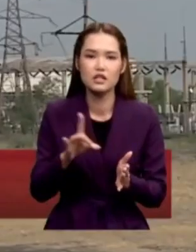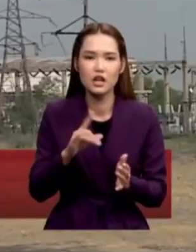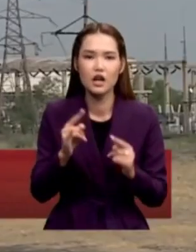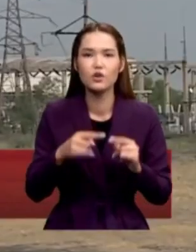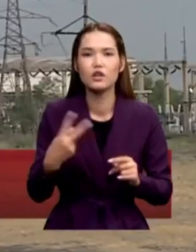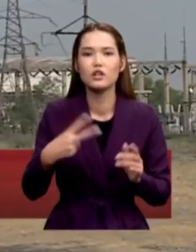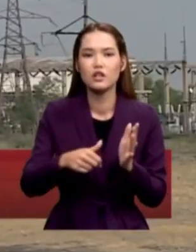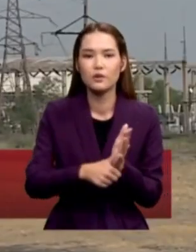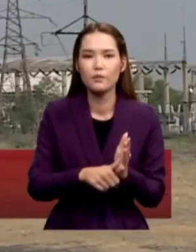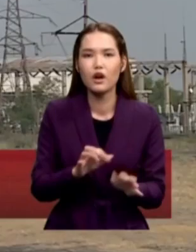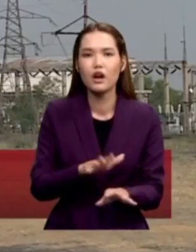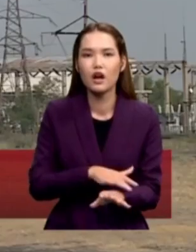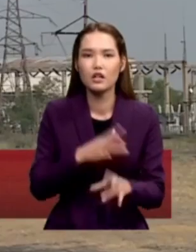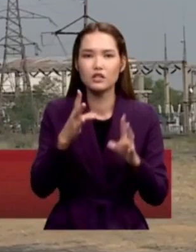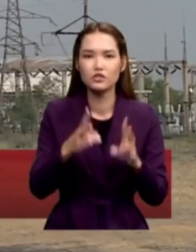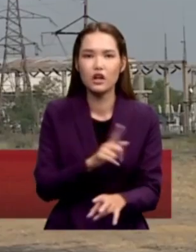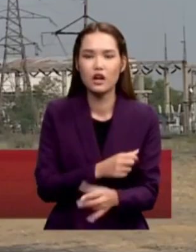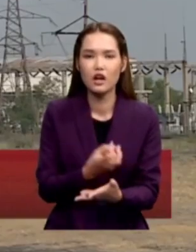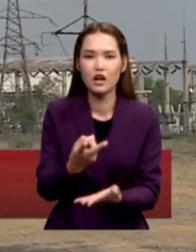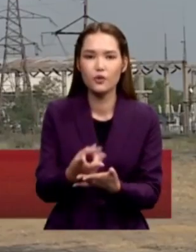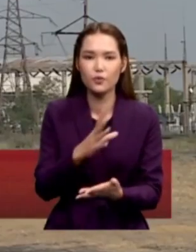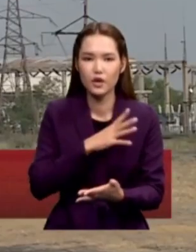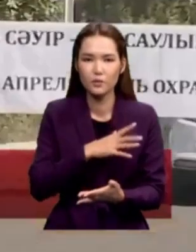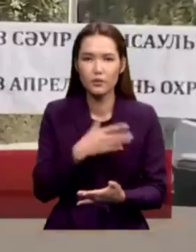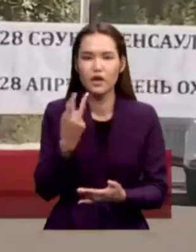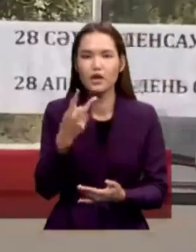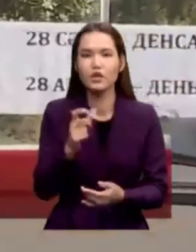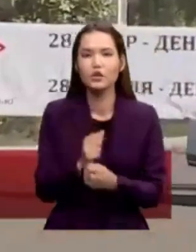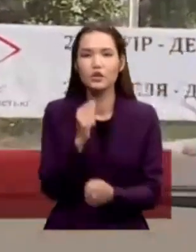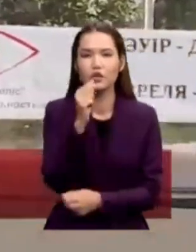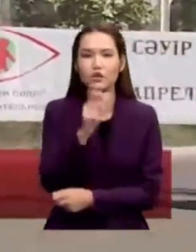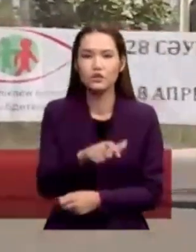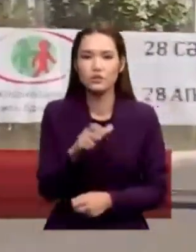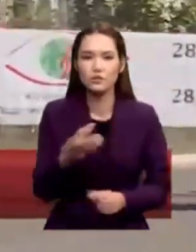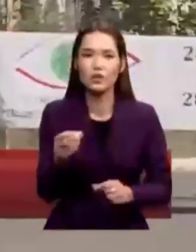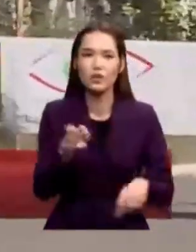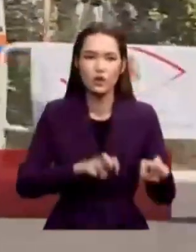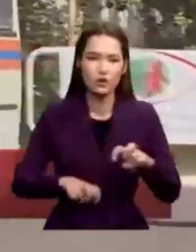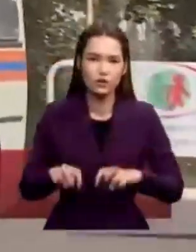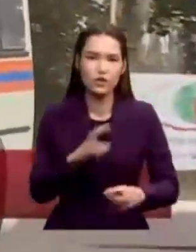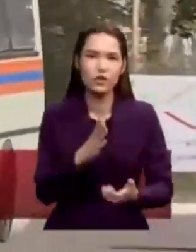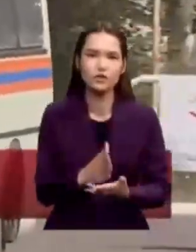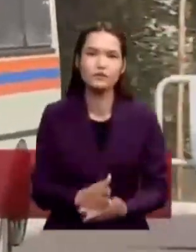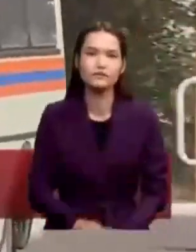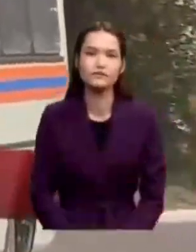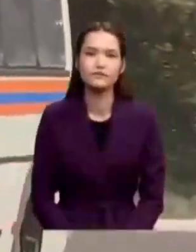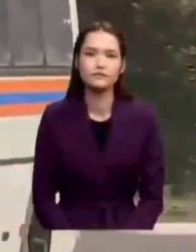26 адам жарақат алған, ал 2 жұмысшының тағдыры әлі белгісіз.